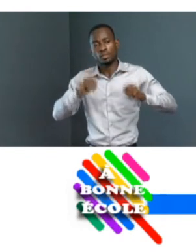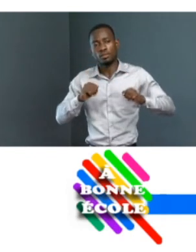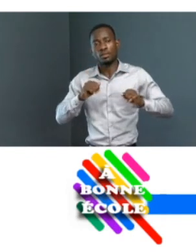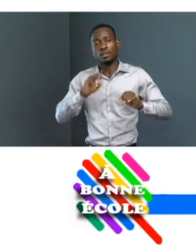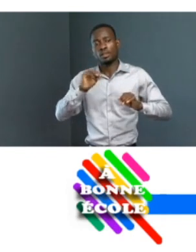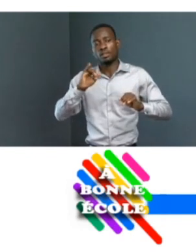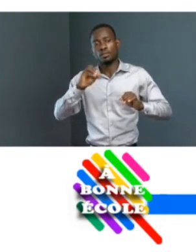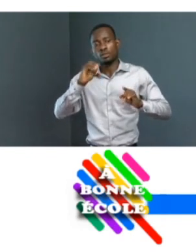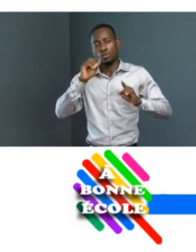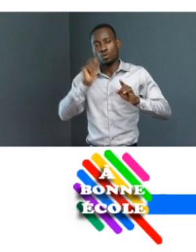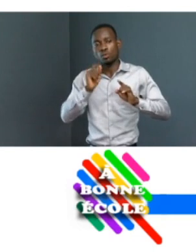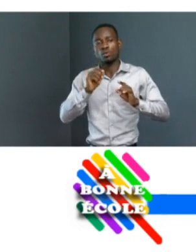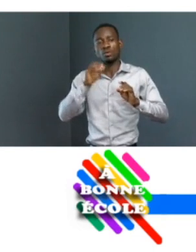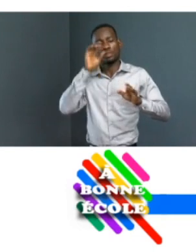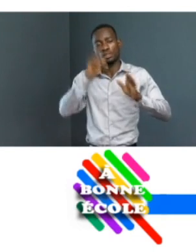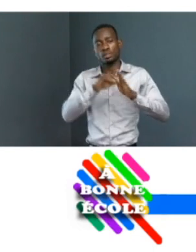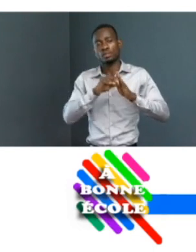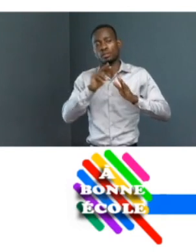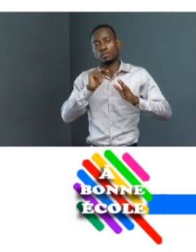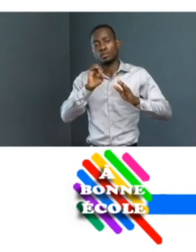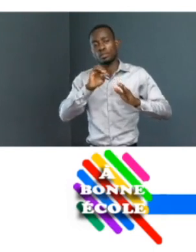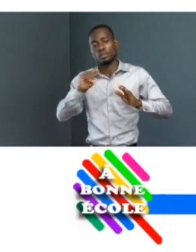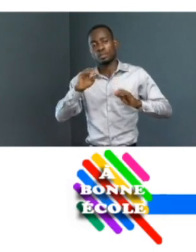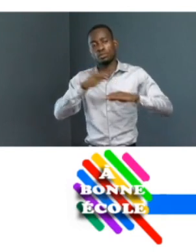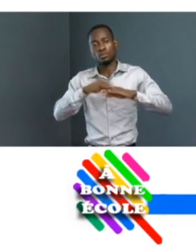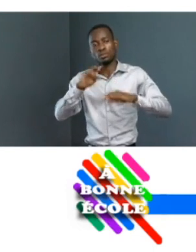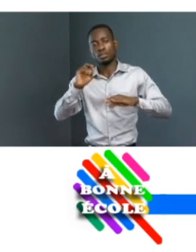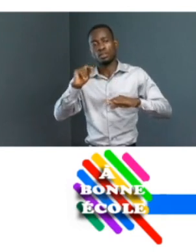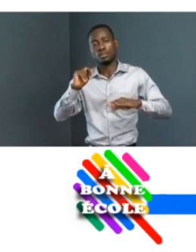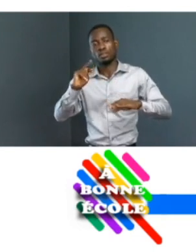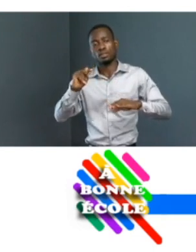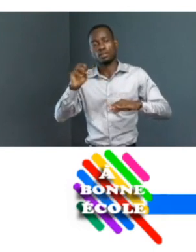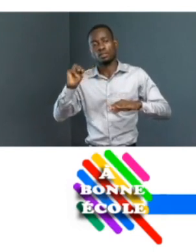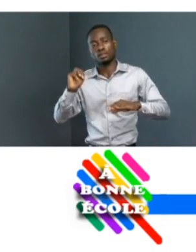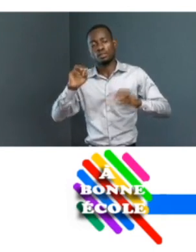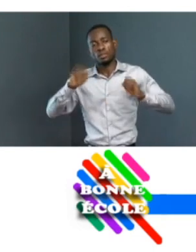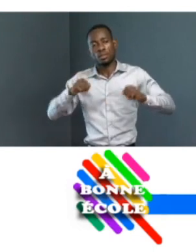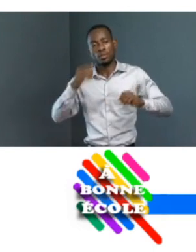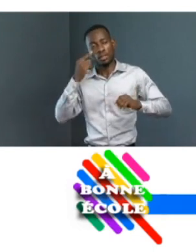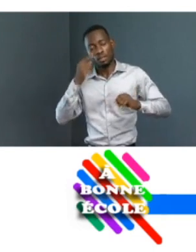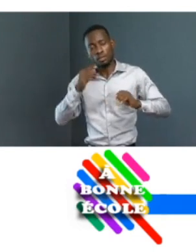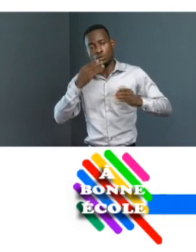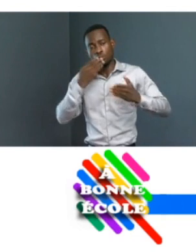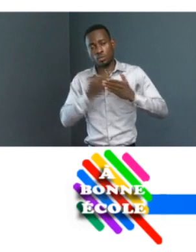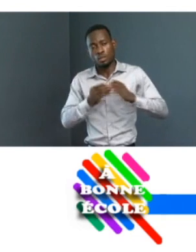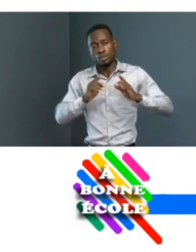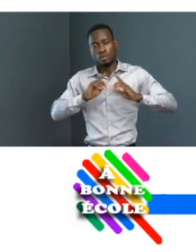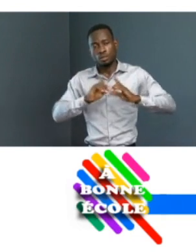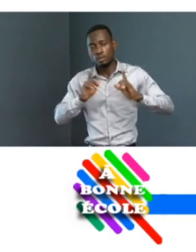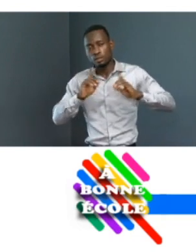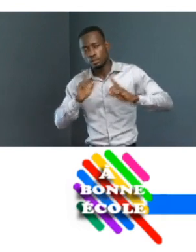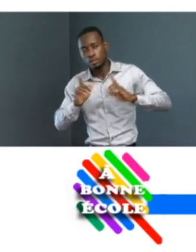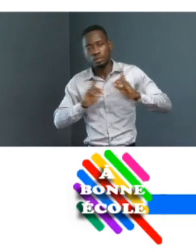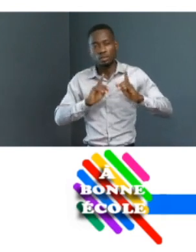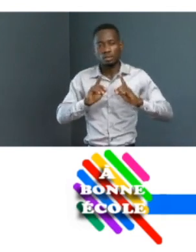images nettes sur la rétine, ce qui permet à l'œil de bien distinguer l'image